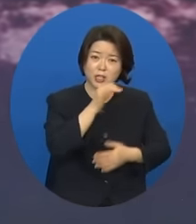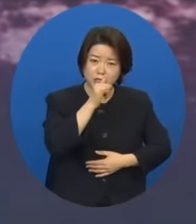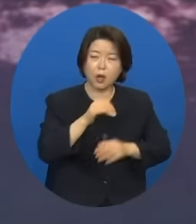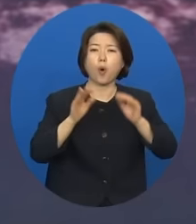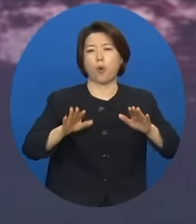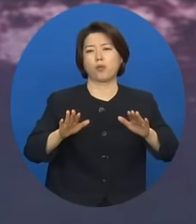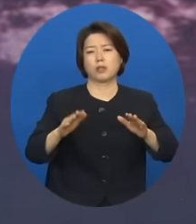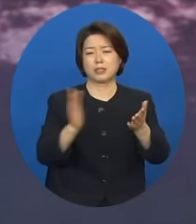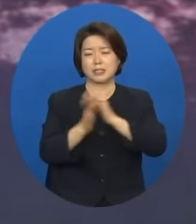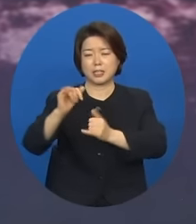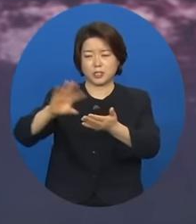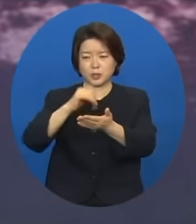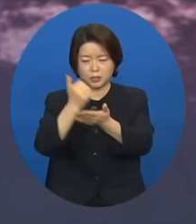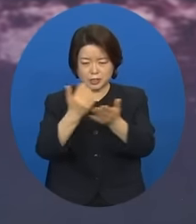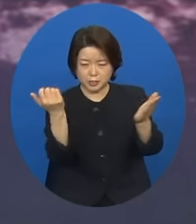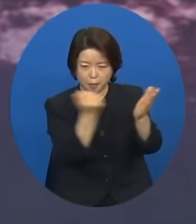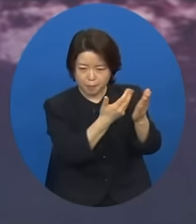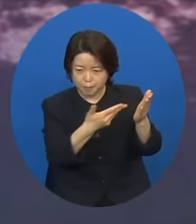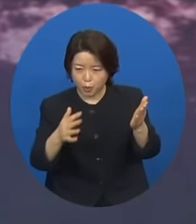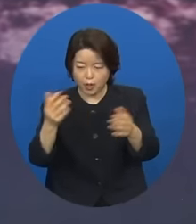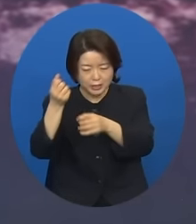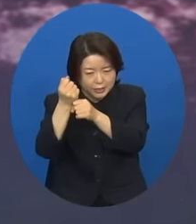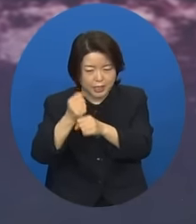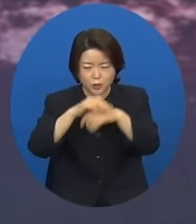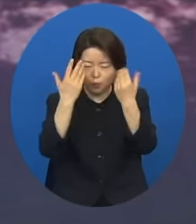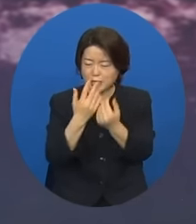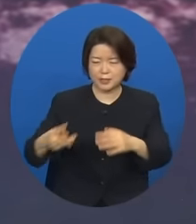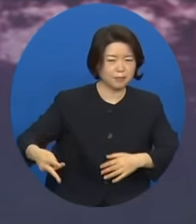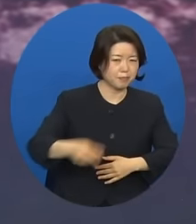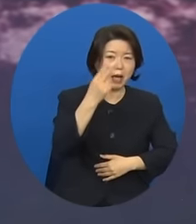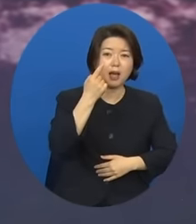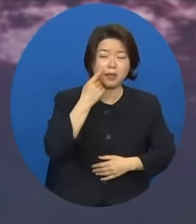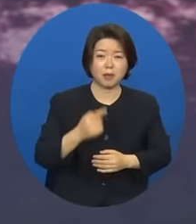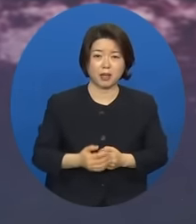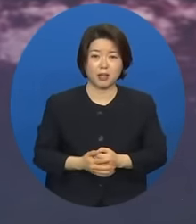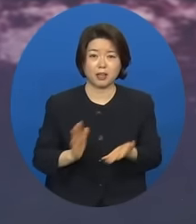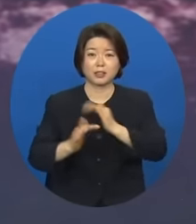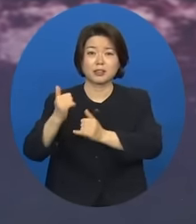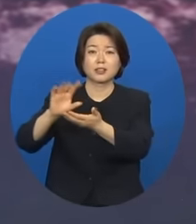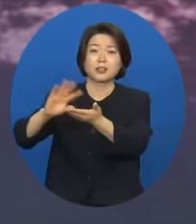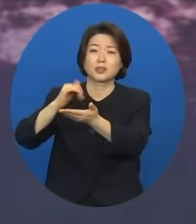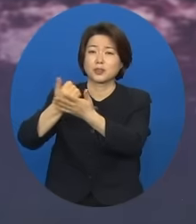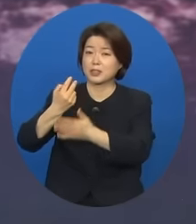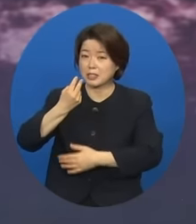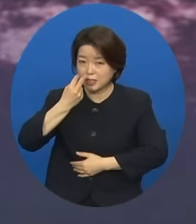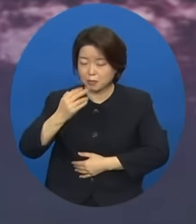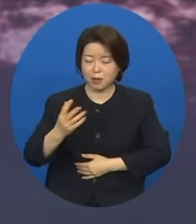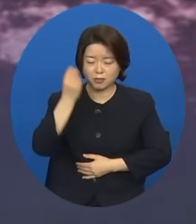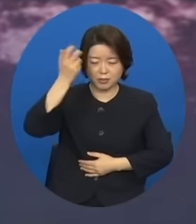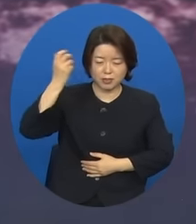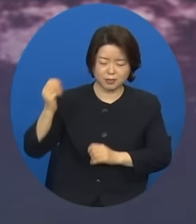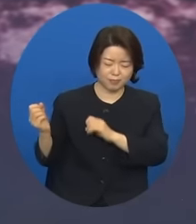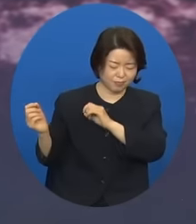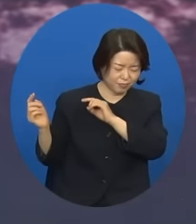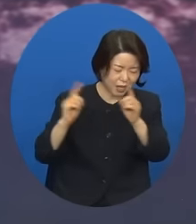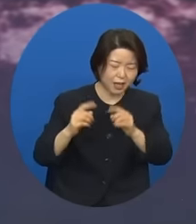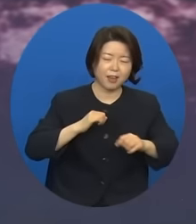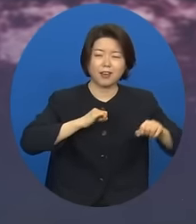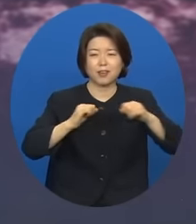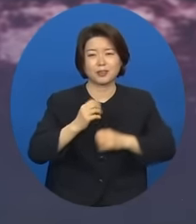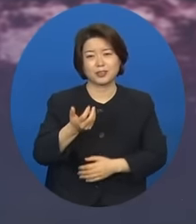보혈을 의자서 완전히 끊어 버리시고 온전히 그 예수 그리스도의 그 생명과 성령의 새롭게 하시는 역사를